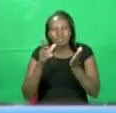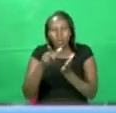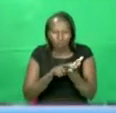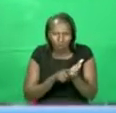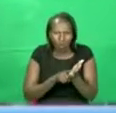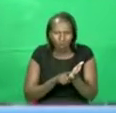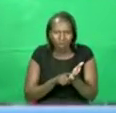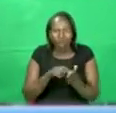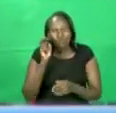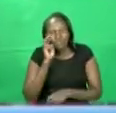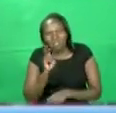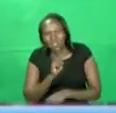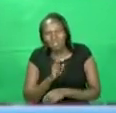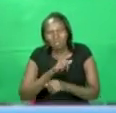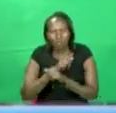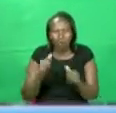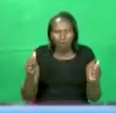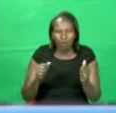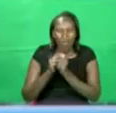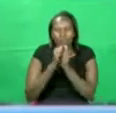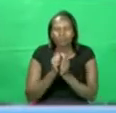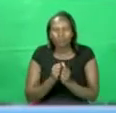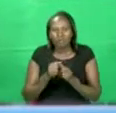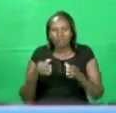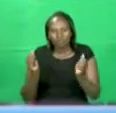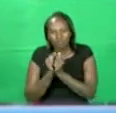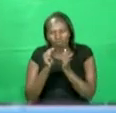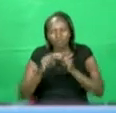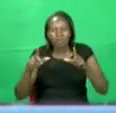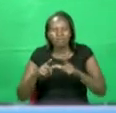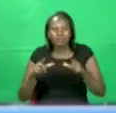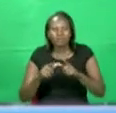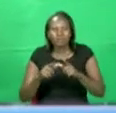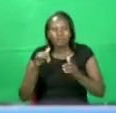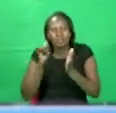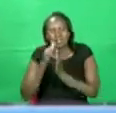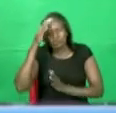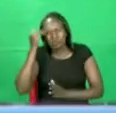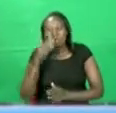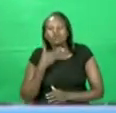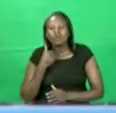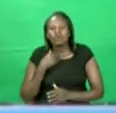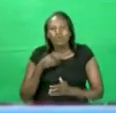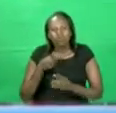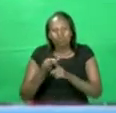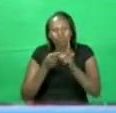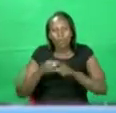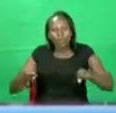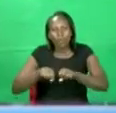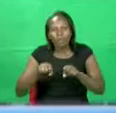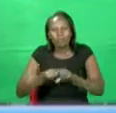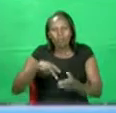deed, tunaona kama sisi wenyewe tutaweza kukua pamoja na hiyo title deed, tunauzwa pamoja. Hiyo ndio sababu inafanya tutoke paka pipeline,